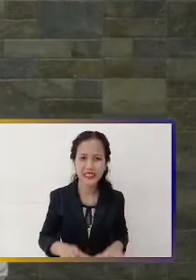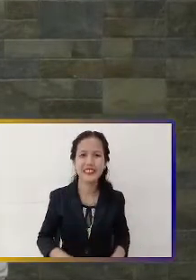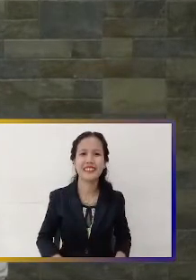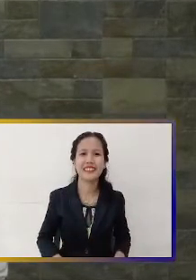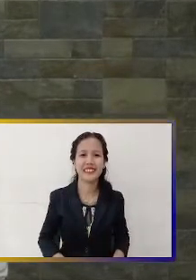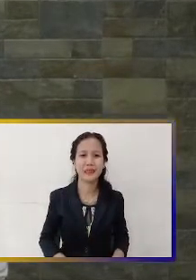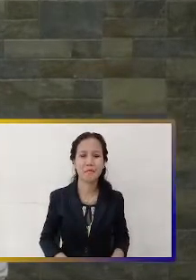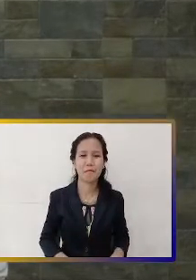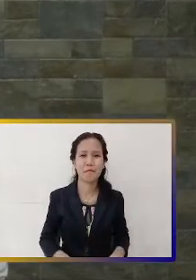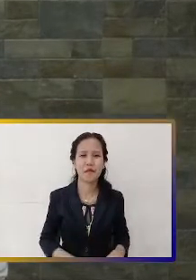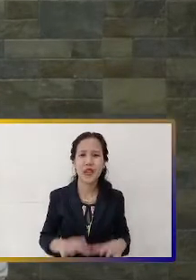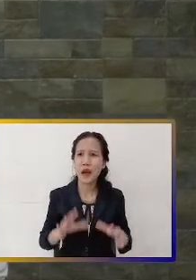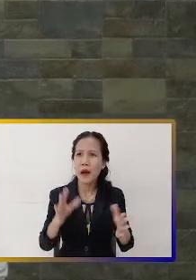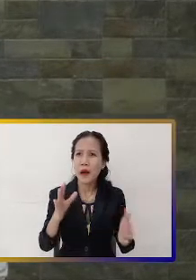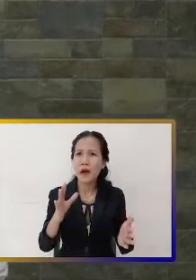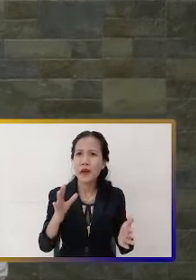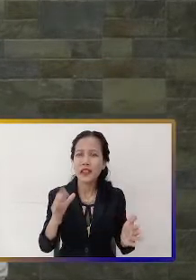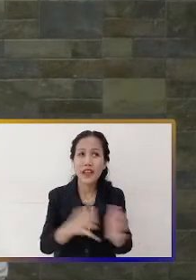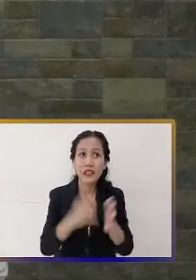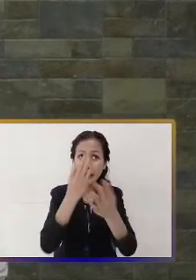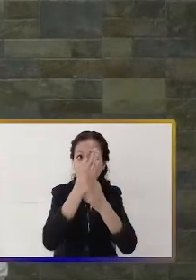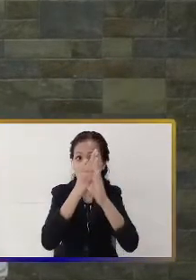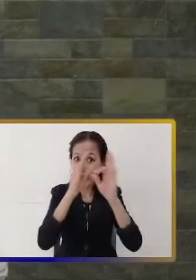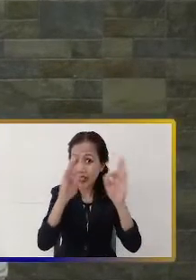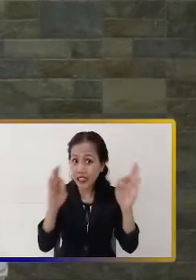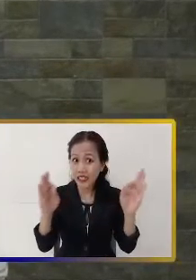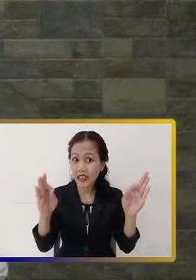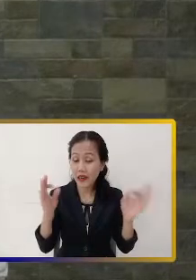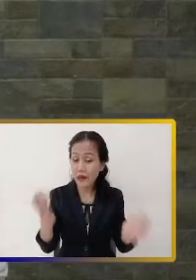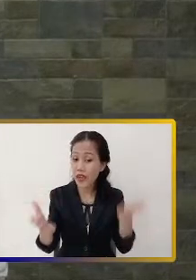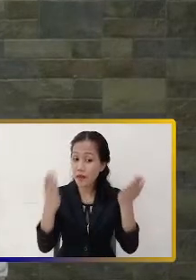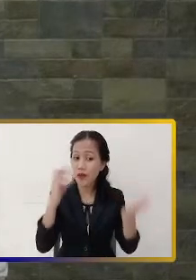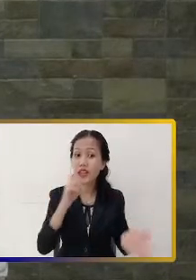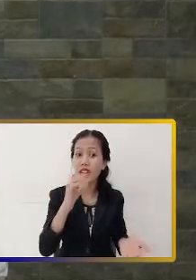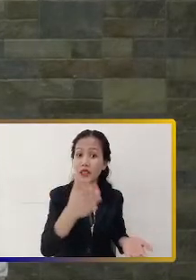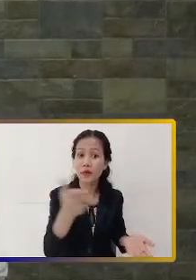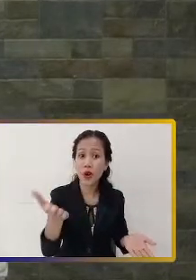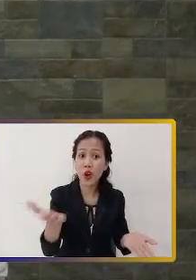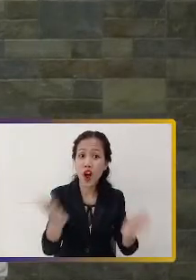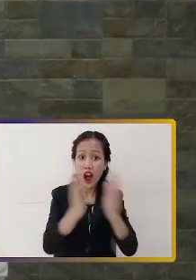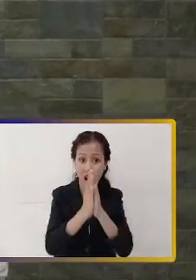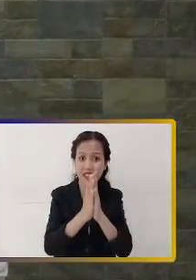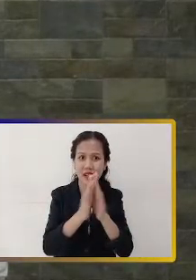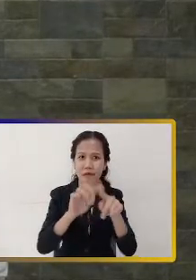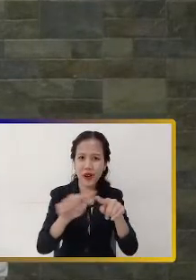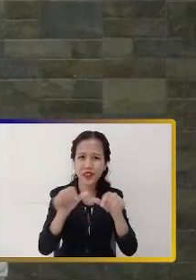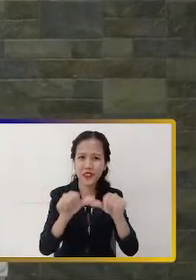hindi mo na hinihingi, pero patuloy na binibigay ng Diyos.